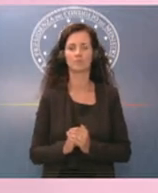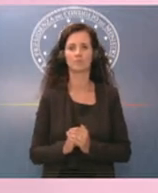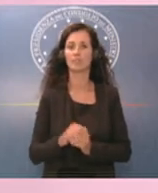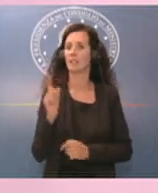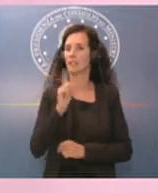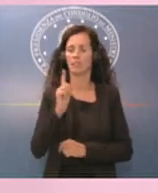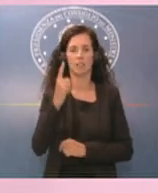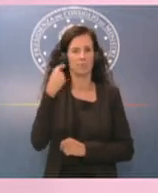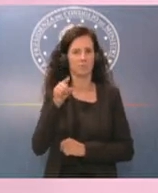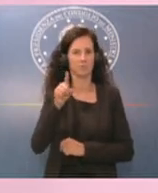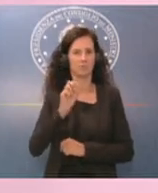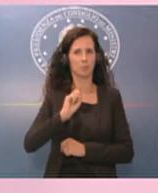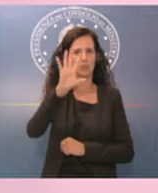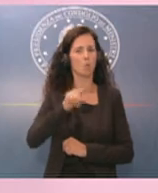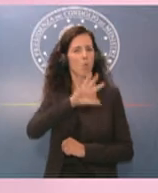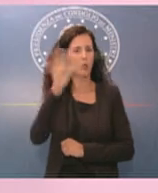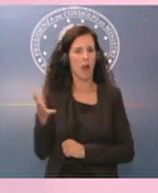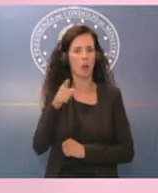No, questa è un'altra.